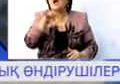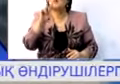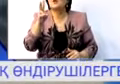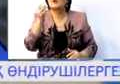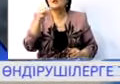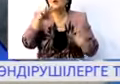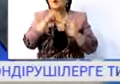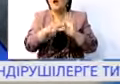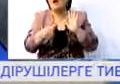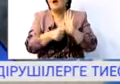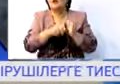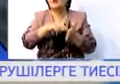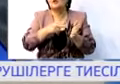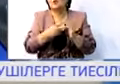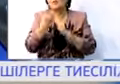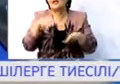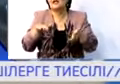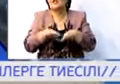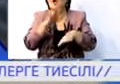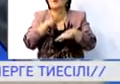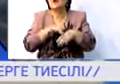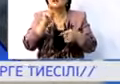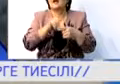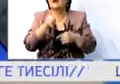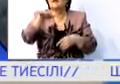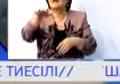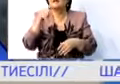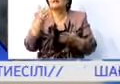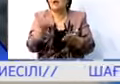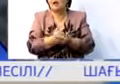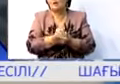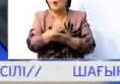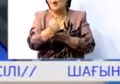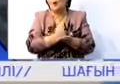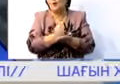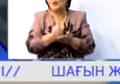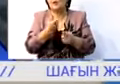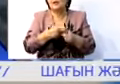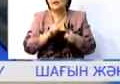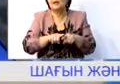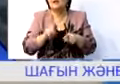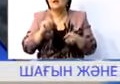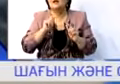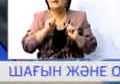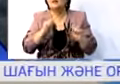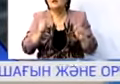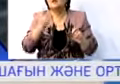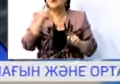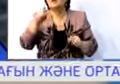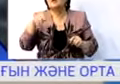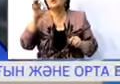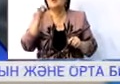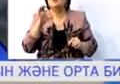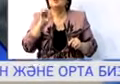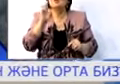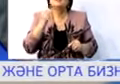240 миллион теңге құрайтын 6 жоба екінші деңгейлі банктер арқылы несие қаражатын алып, даму қоры, акционерлік қоғам арқылы сыйақы мүшелерінің бір бөлігі